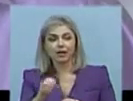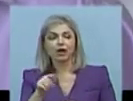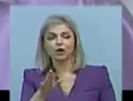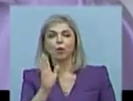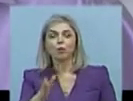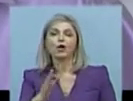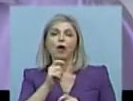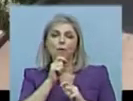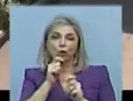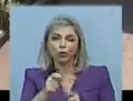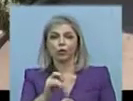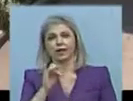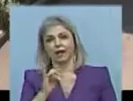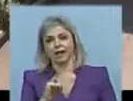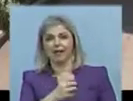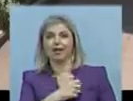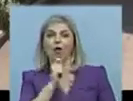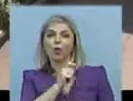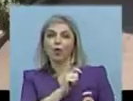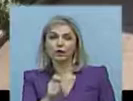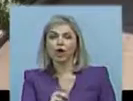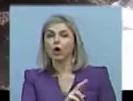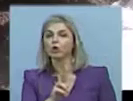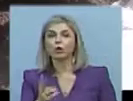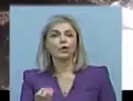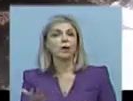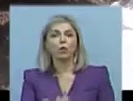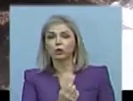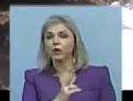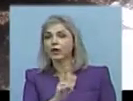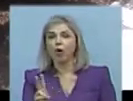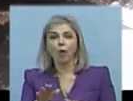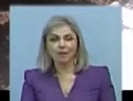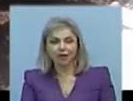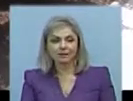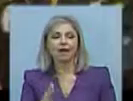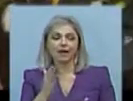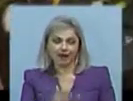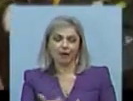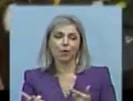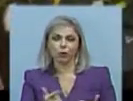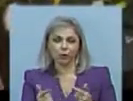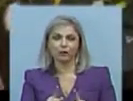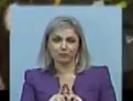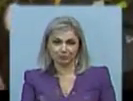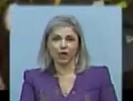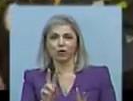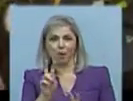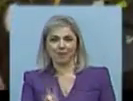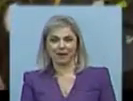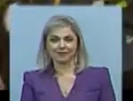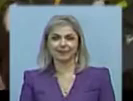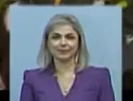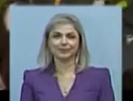подарунки та нагороди. А для тих, котрі не виберуть жодного місця, підготували ексклюзивні номінації. Євгенія Голубова, Юлія Кускова,